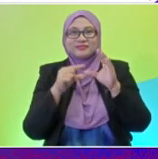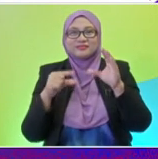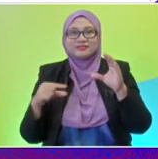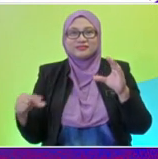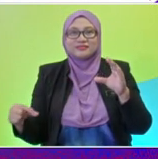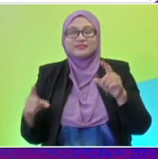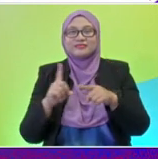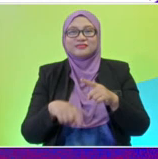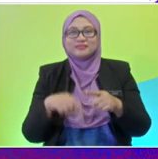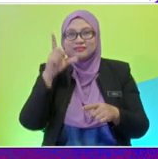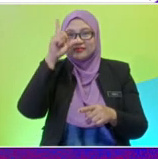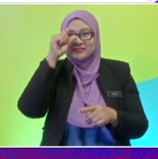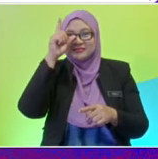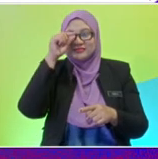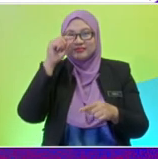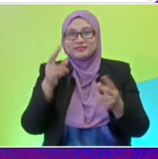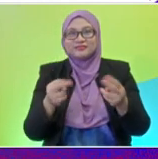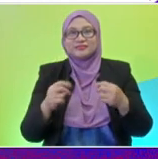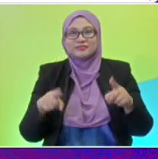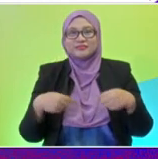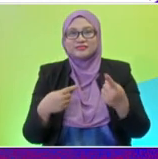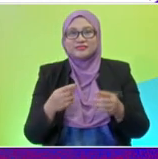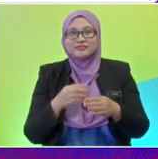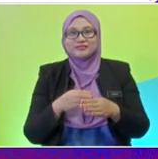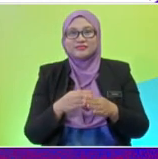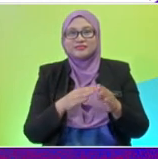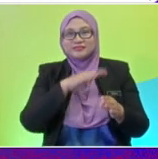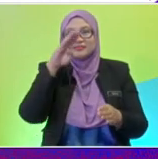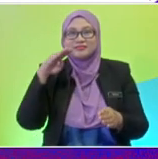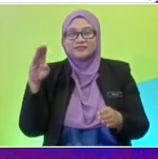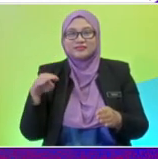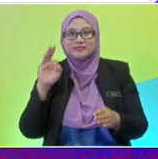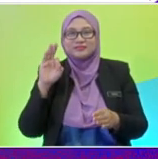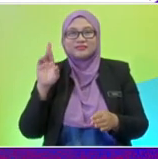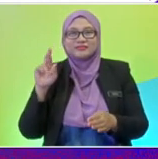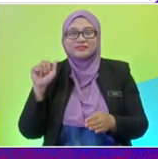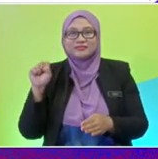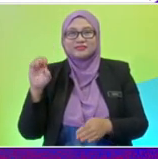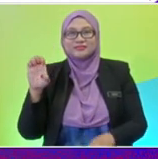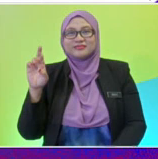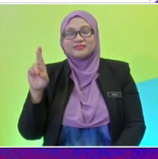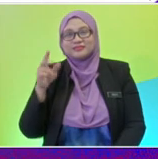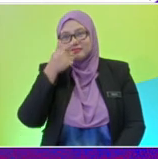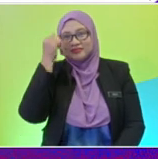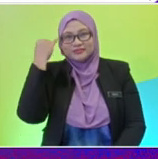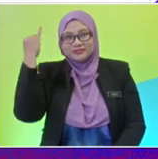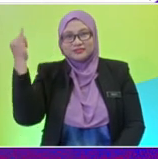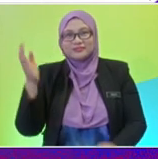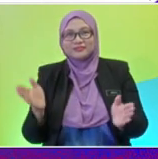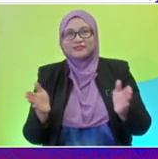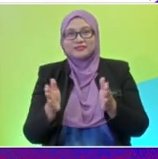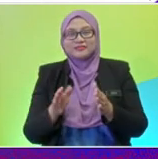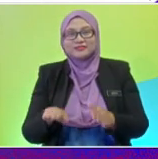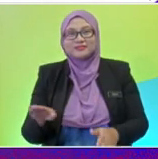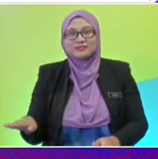Abang pula ingin ke bukit freezer karena itu merupakan impiannya sejak kecil Ayah juga lebih suka ke